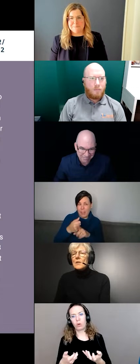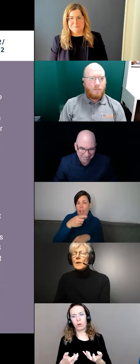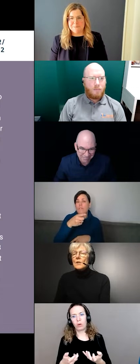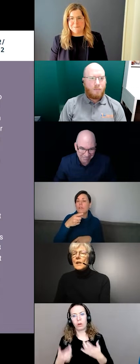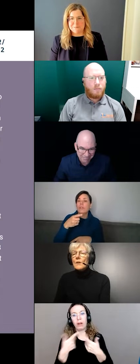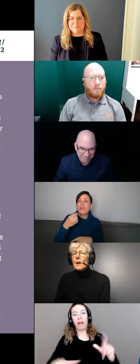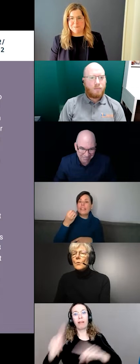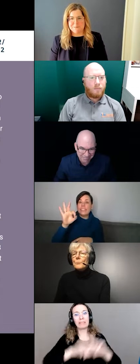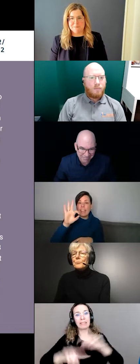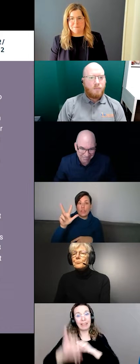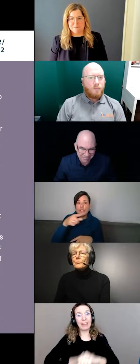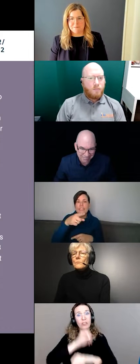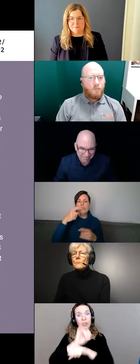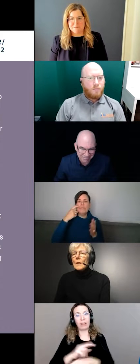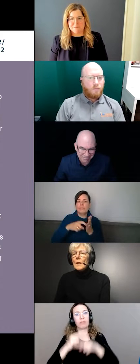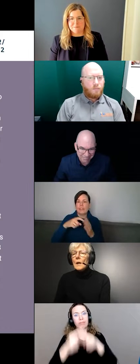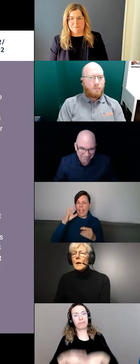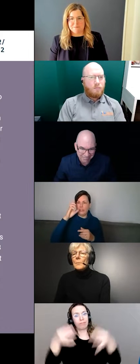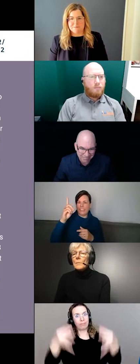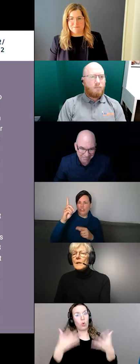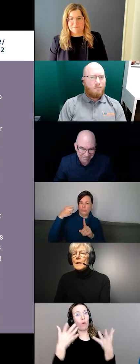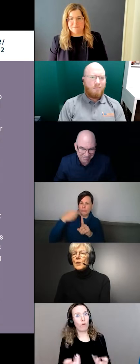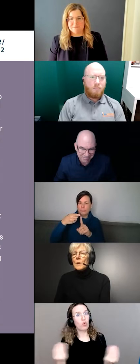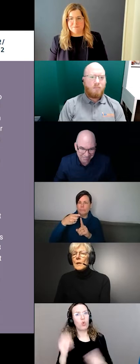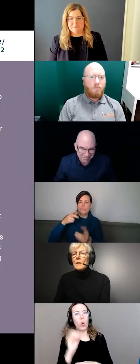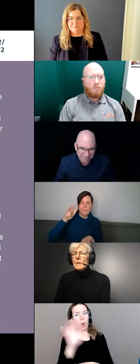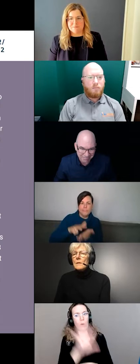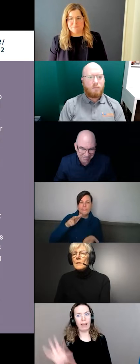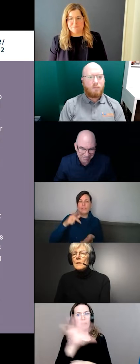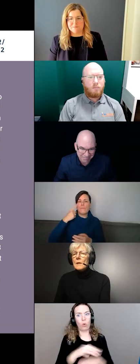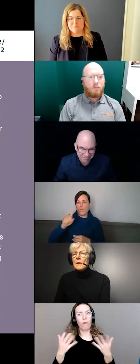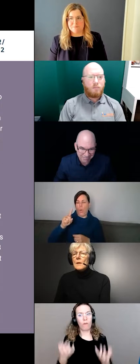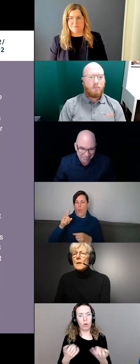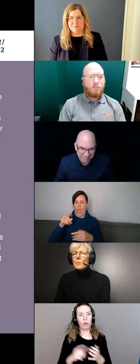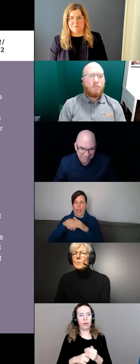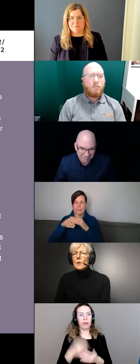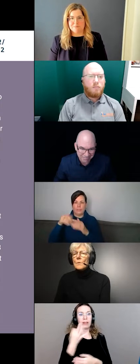pour reconnaître la ligne de signes internationale en Ontario